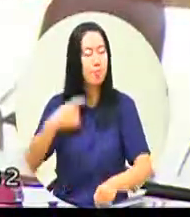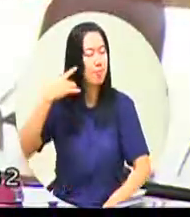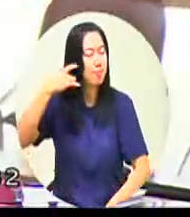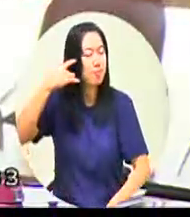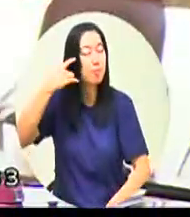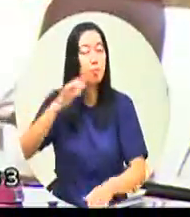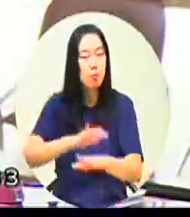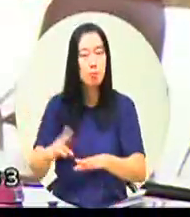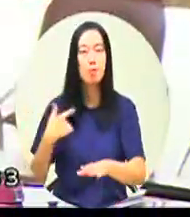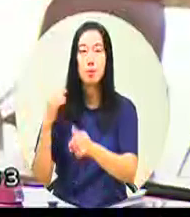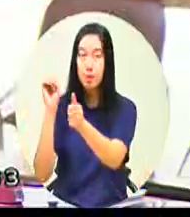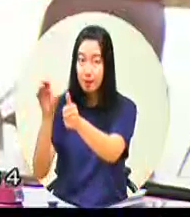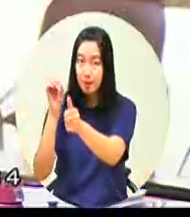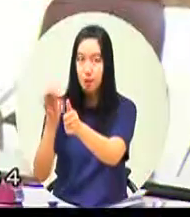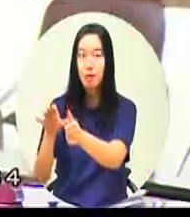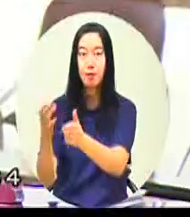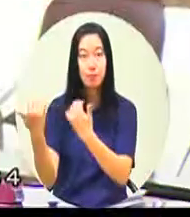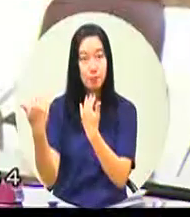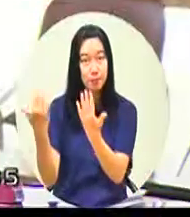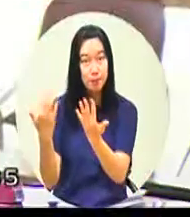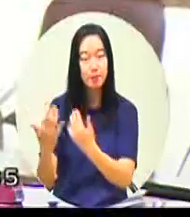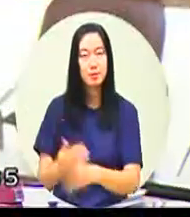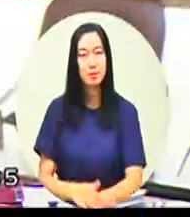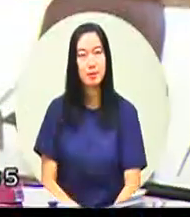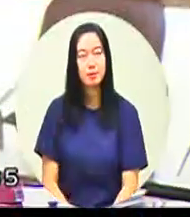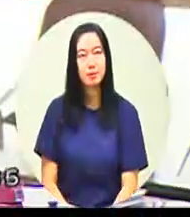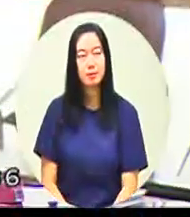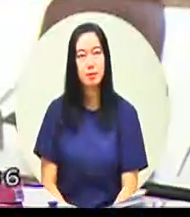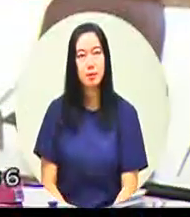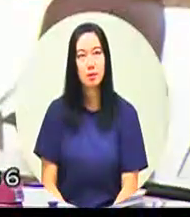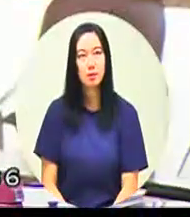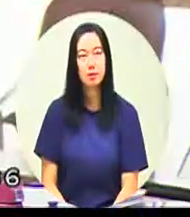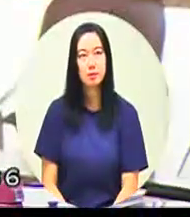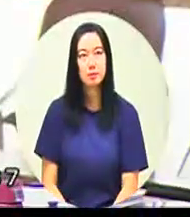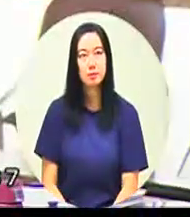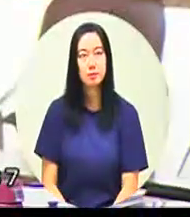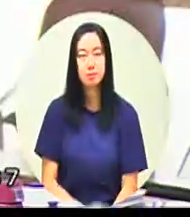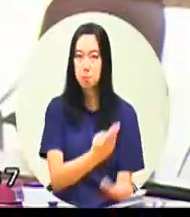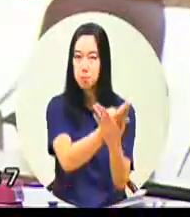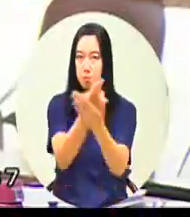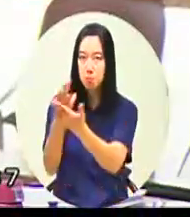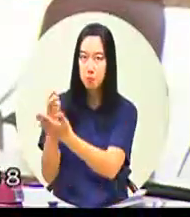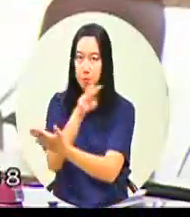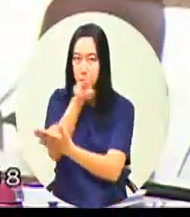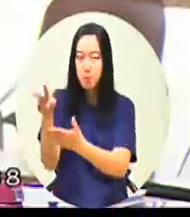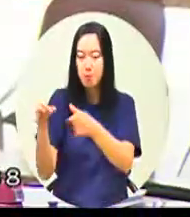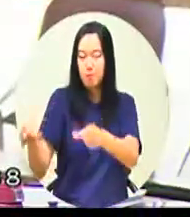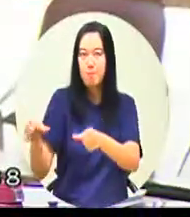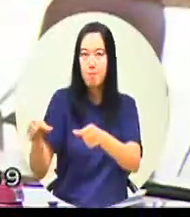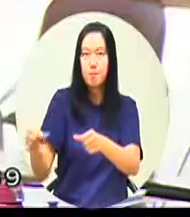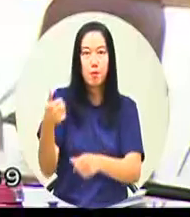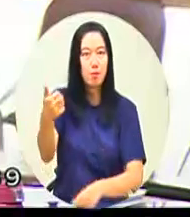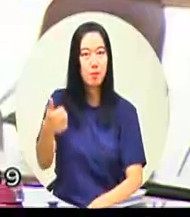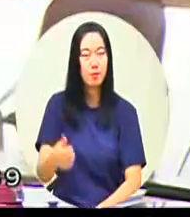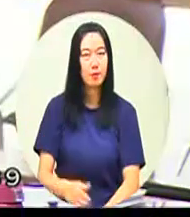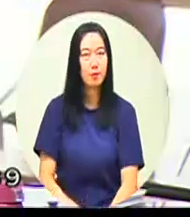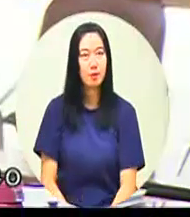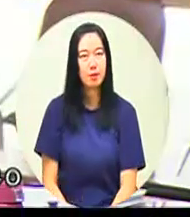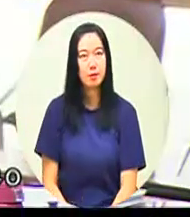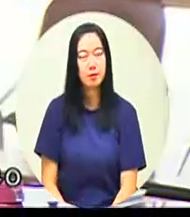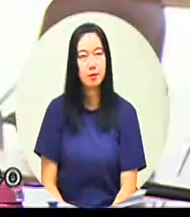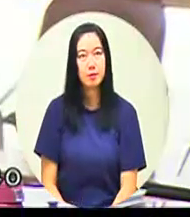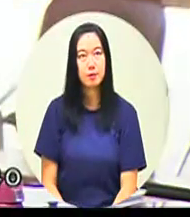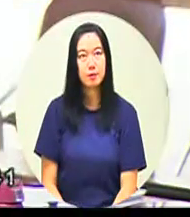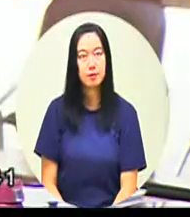谢哈，也去做说明。另外，每个人他都按赞呐，哇，我看一个就很开心，所